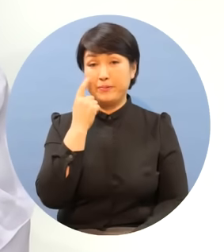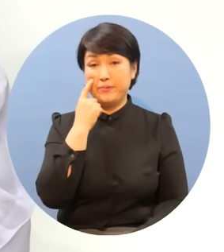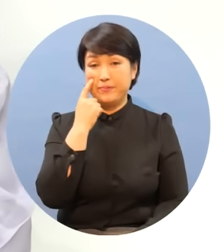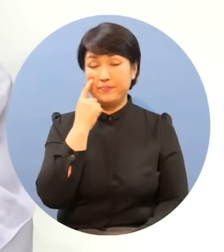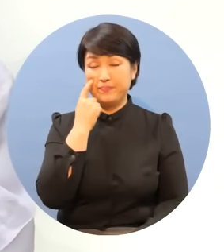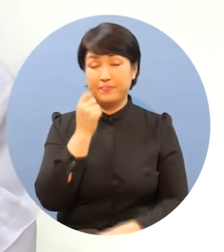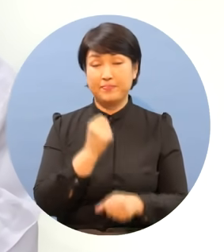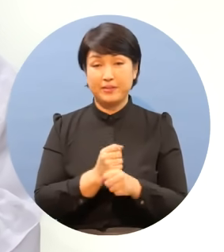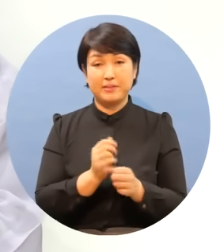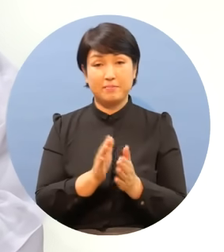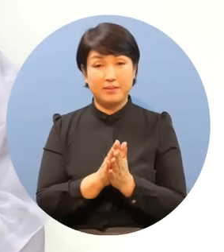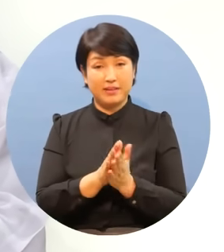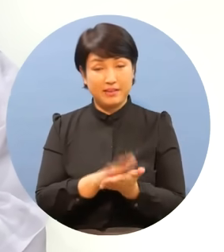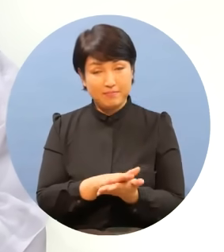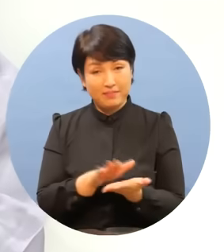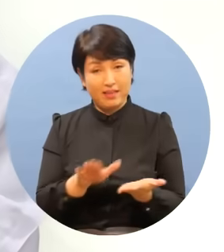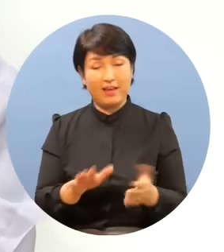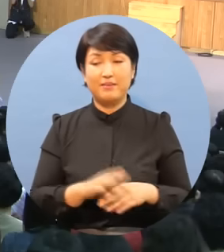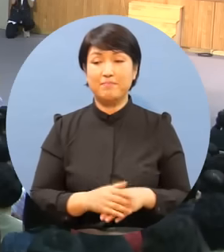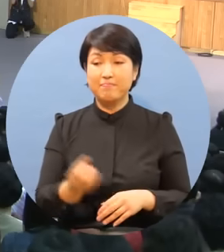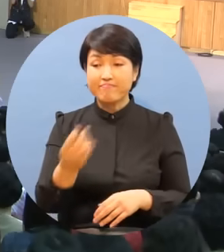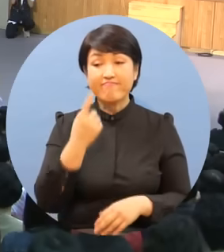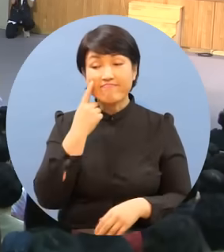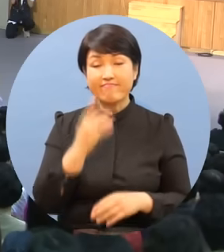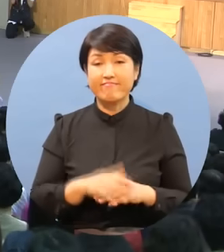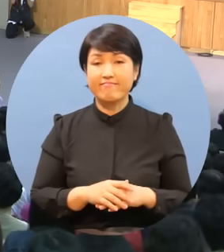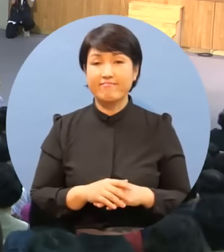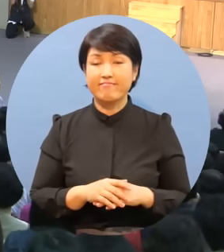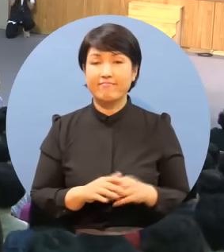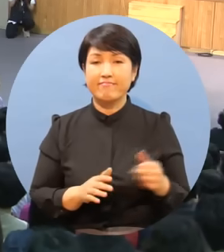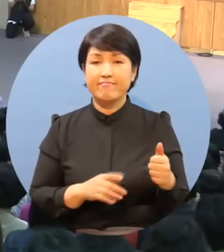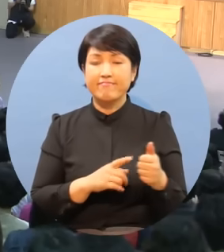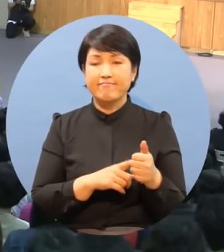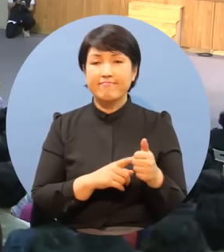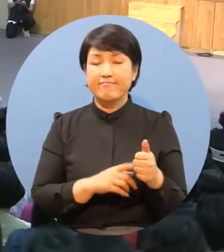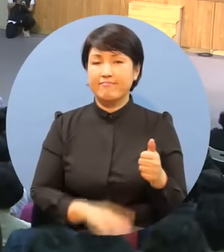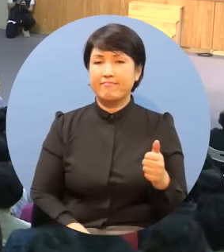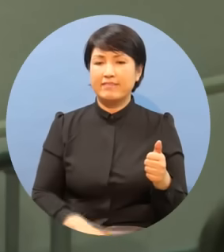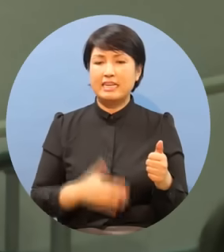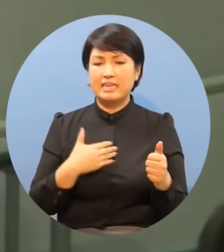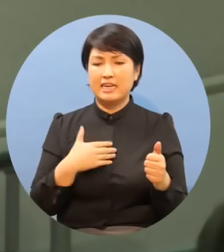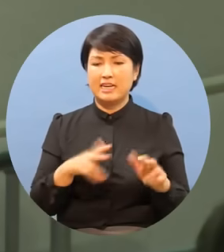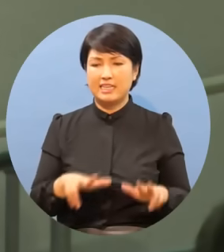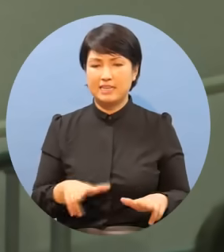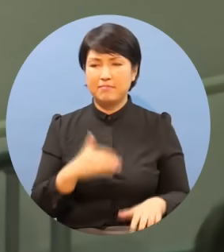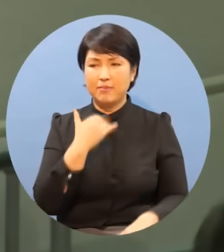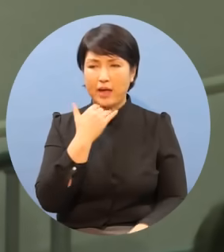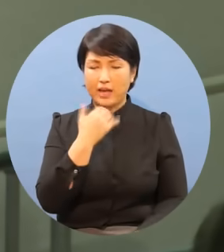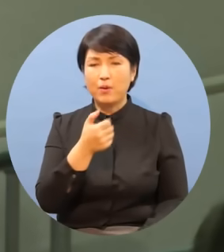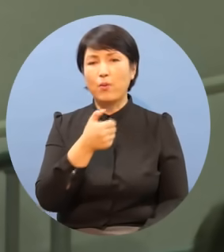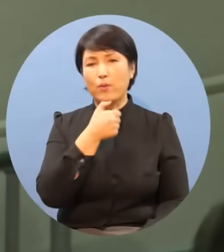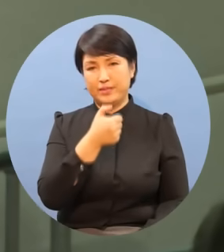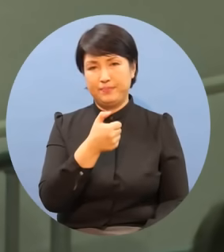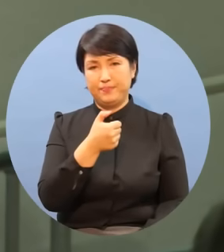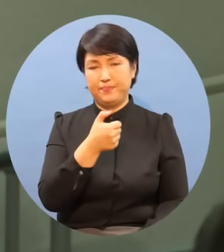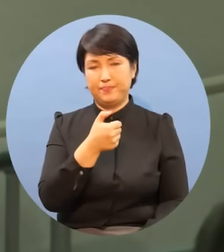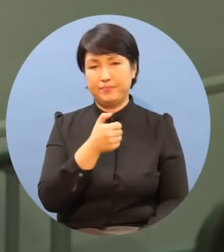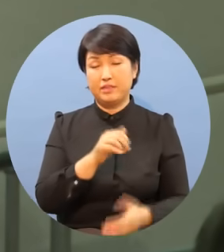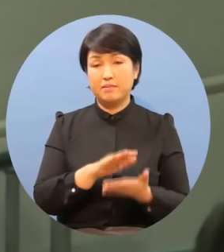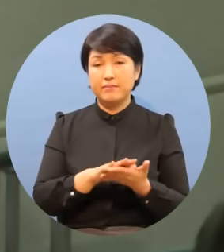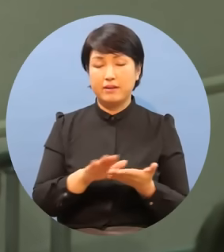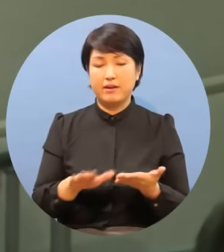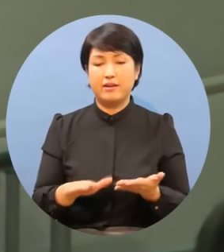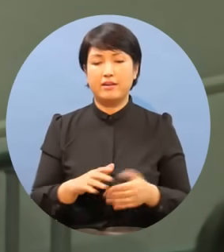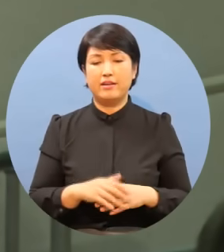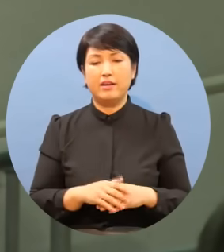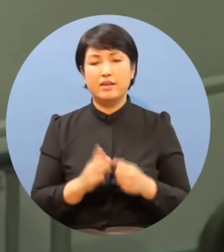해보도록 하겠습니다. 네, 얘기하세요. 예, 제가 지금 현재 나이가 이제 50입니다.